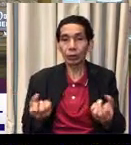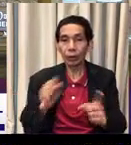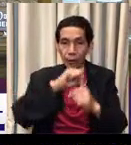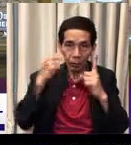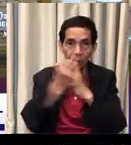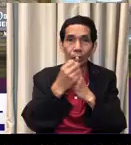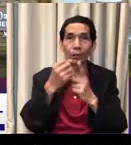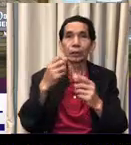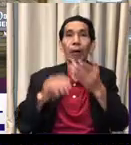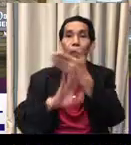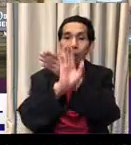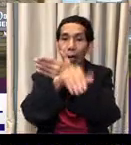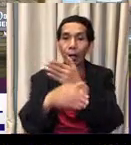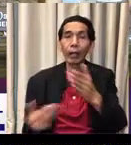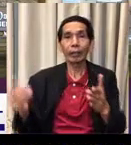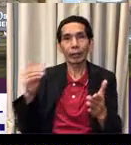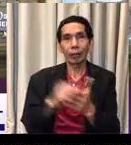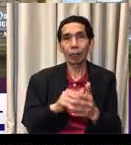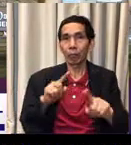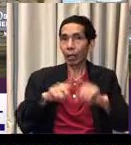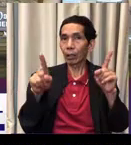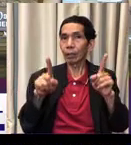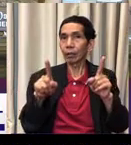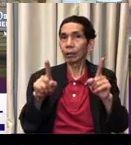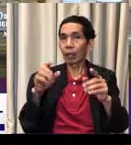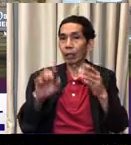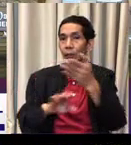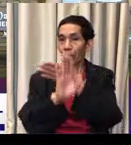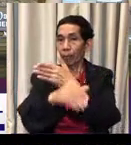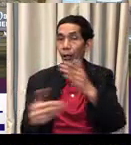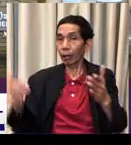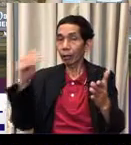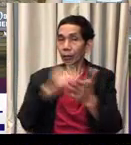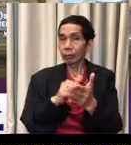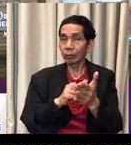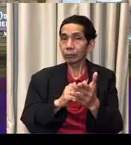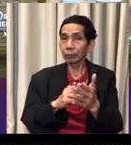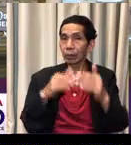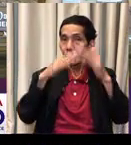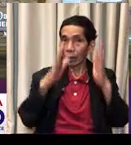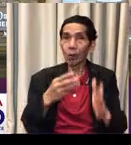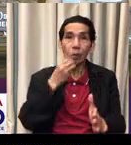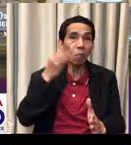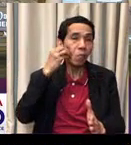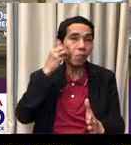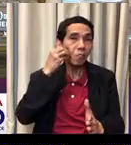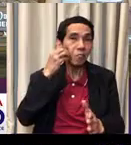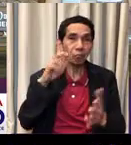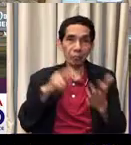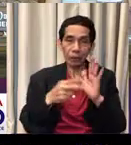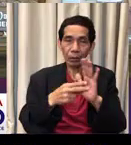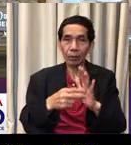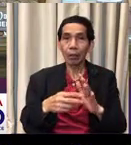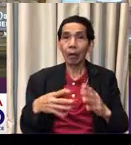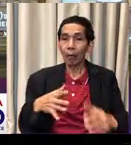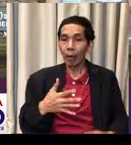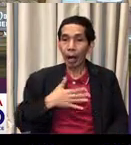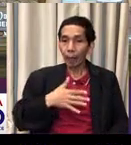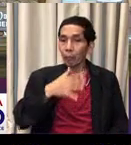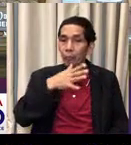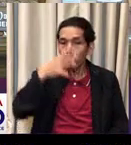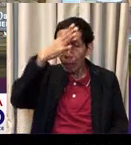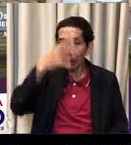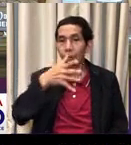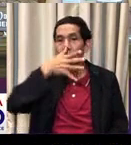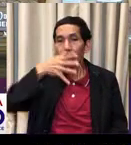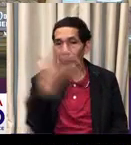o naisole. Pero, pag naisosole, ibig sabihin, may magulang, kaya lang